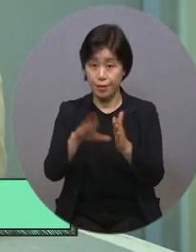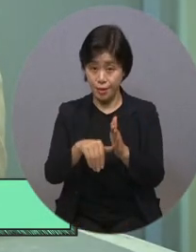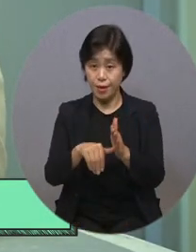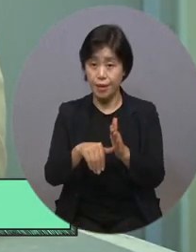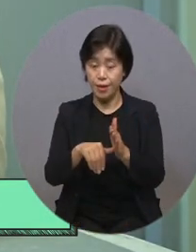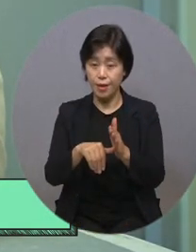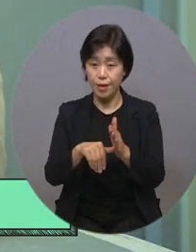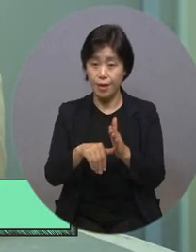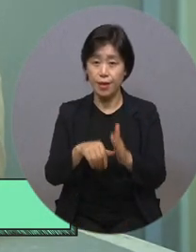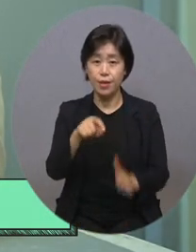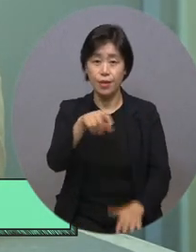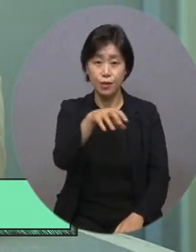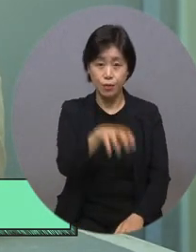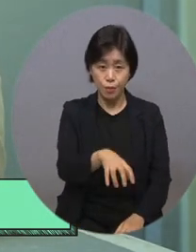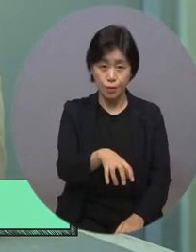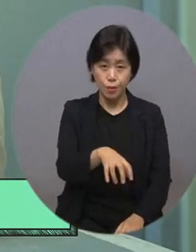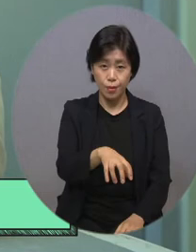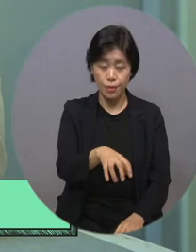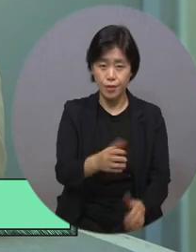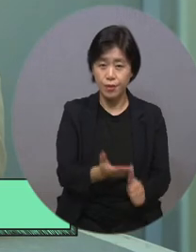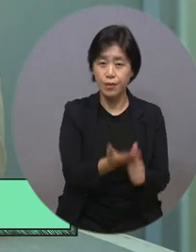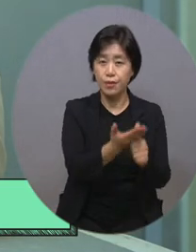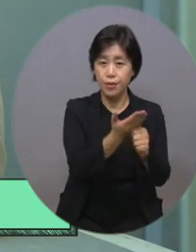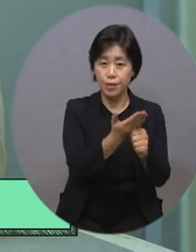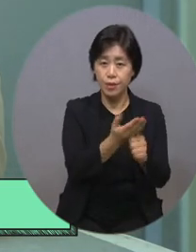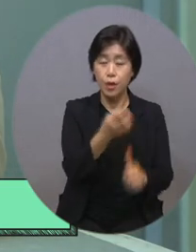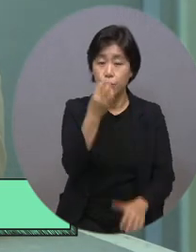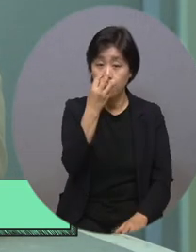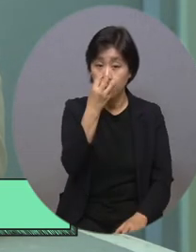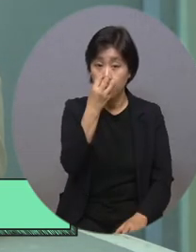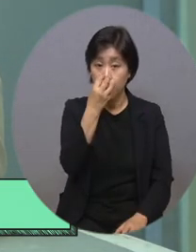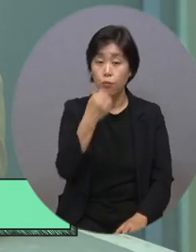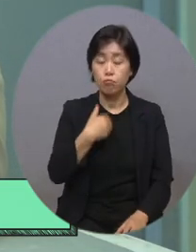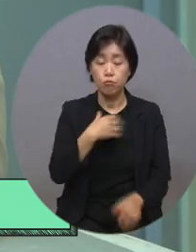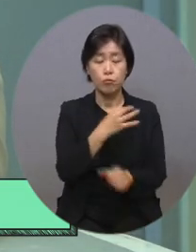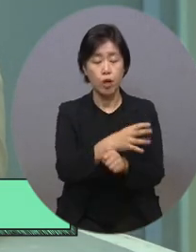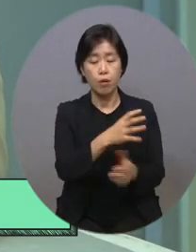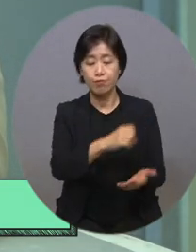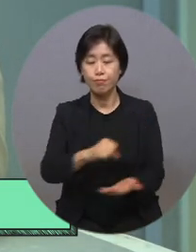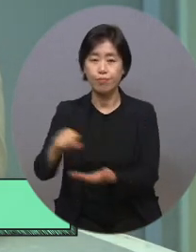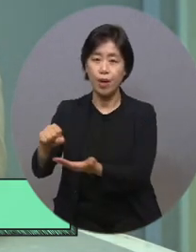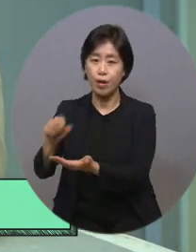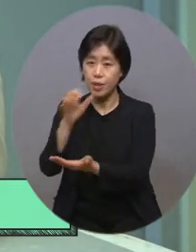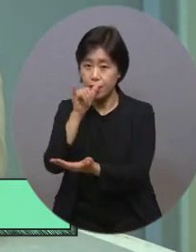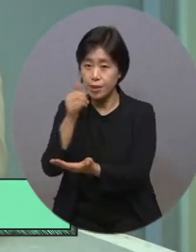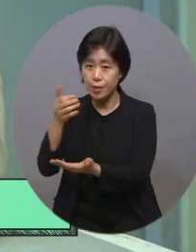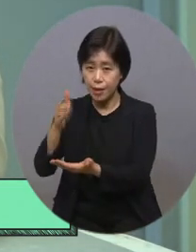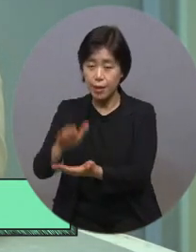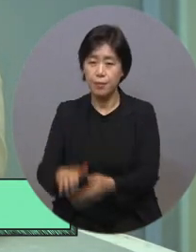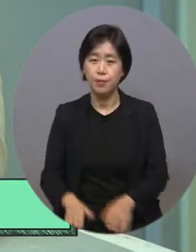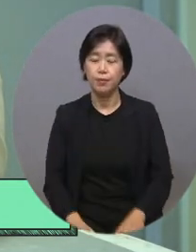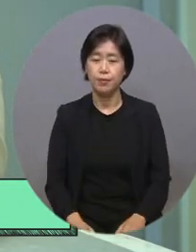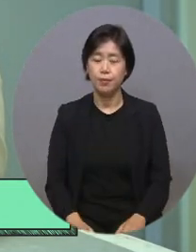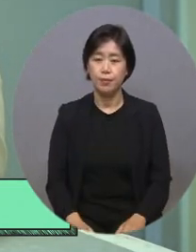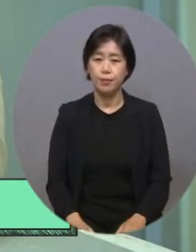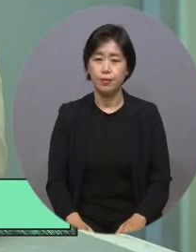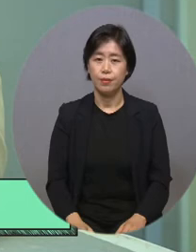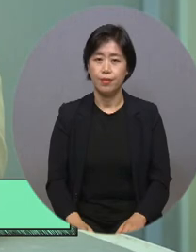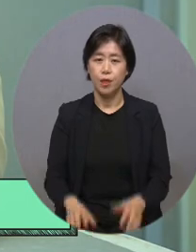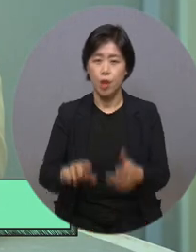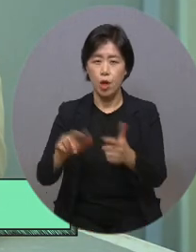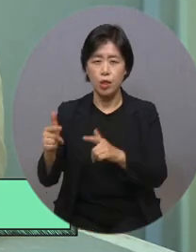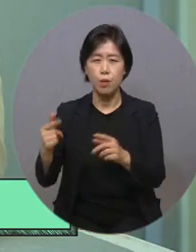푸르미 여주팜에서 생산하는 그 토마토를 취급을 했었는데요. 이제 작물이 이제 교체가 되고 이제 준비 사항이나